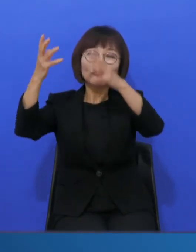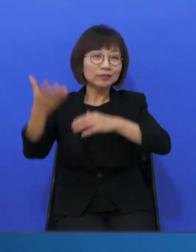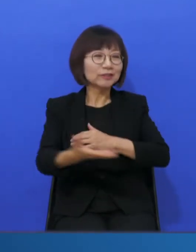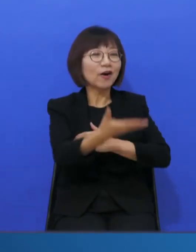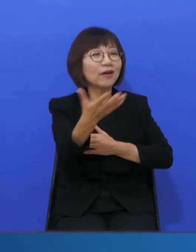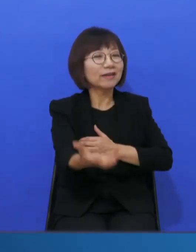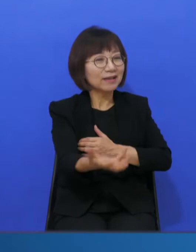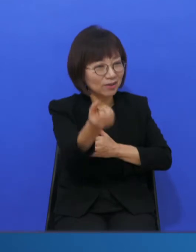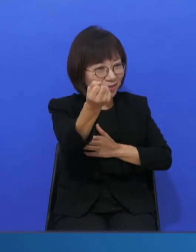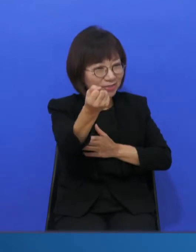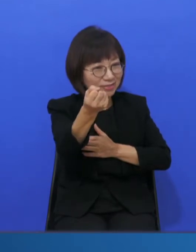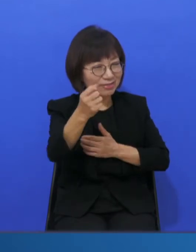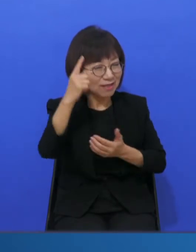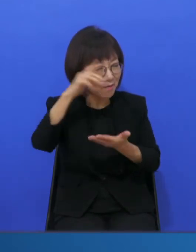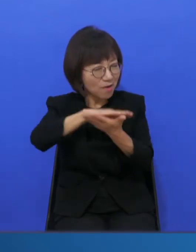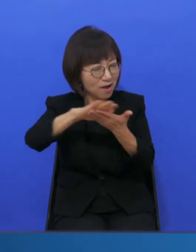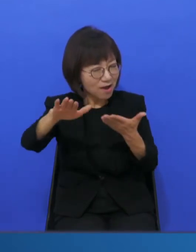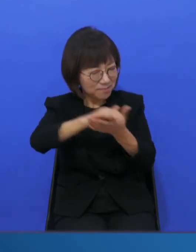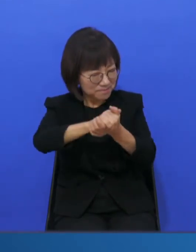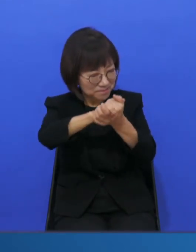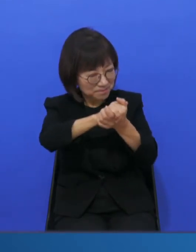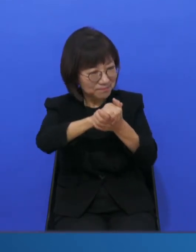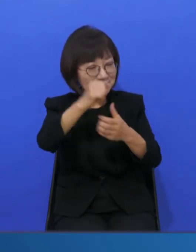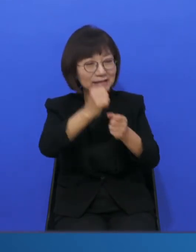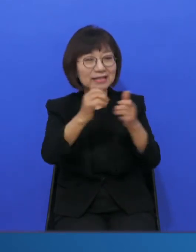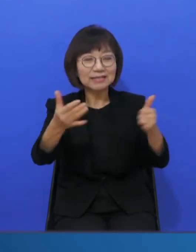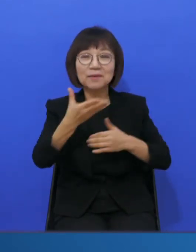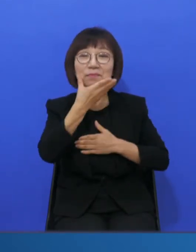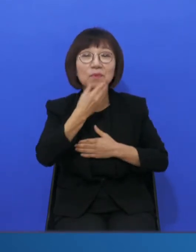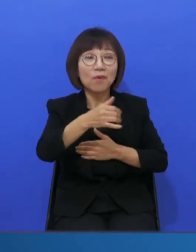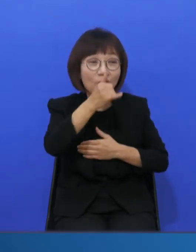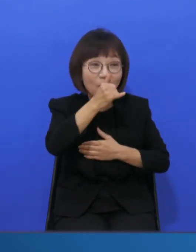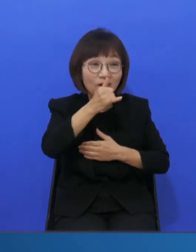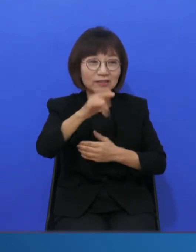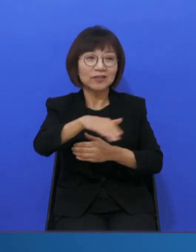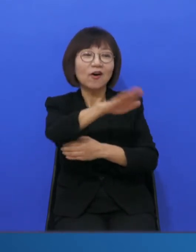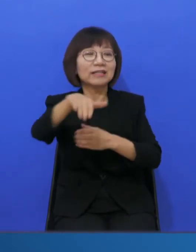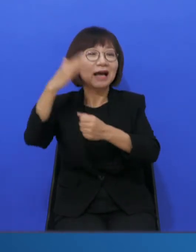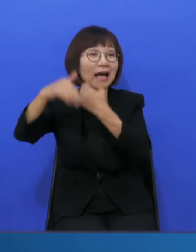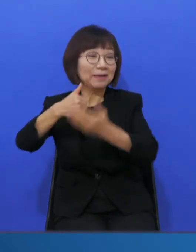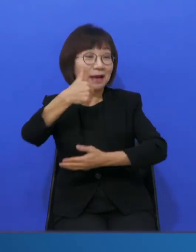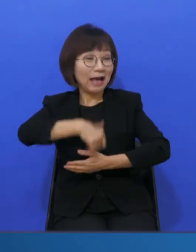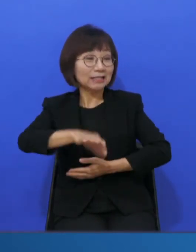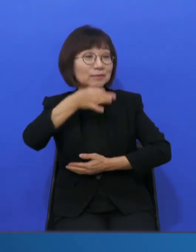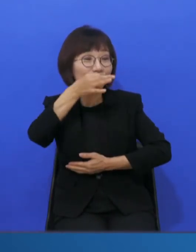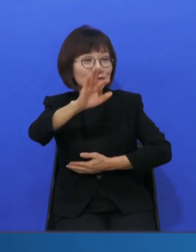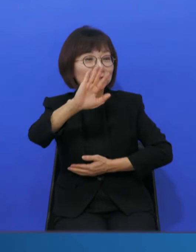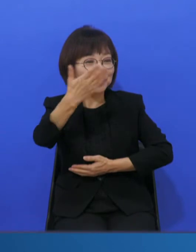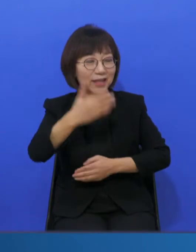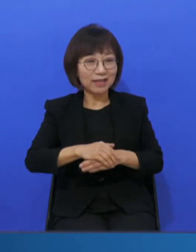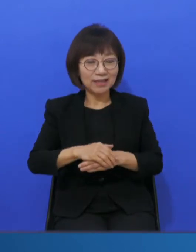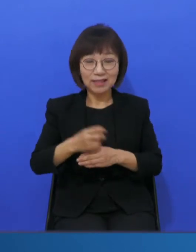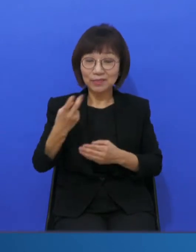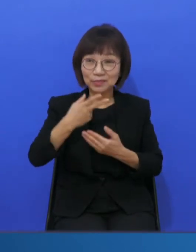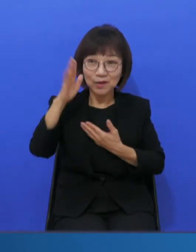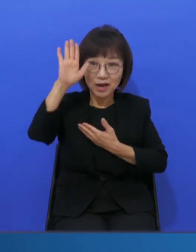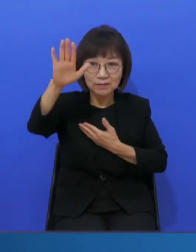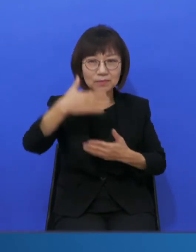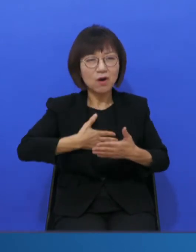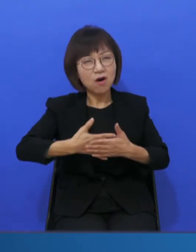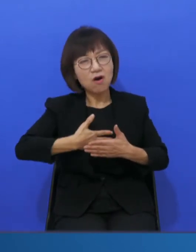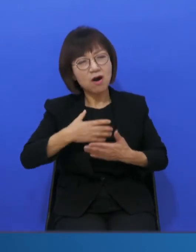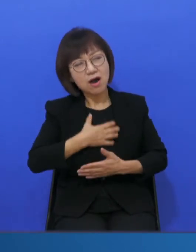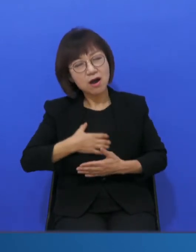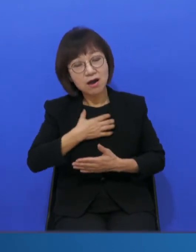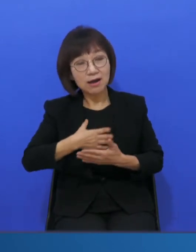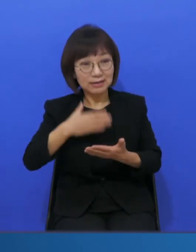화평케 한 yours. 자 복이 있는 하나님의 아들의 일컬음을 받게 될 And 것이다. so those who are peacemakers, blessed are you. 미래 두려워하지 말라. Do not be afraid of the